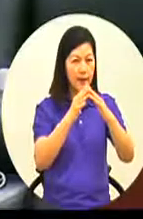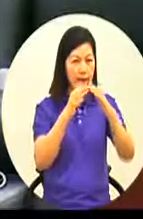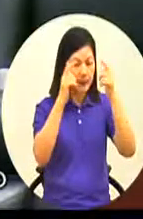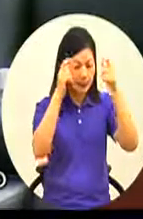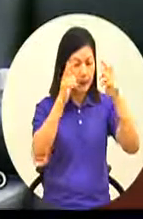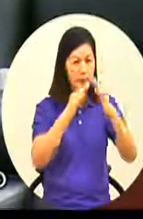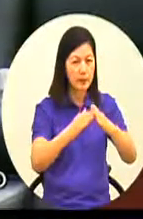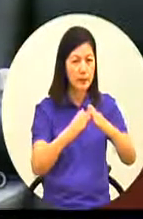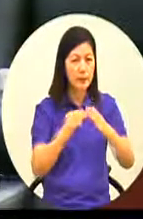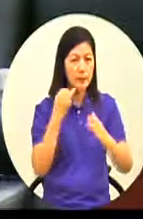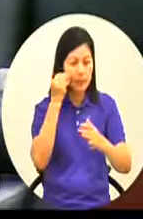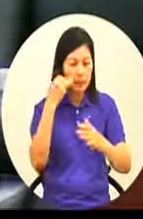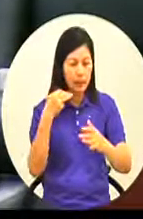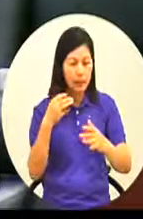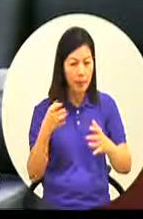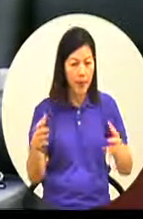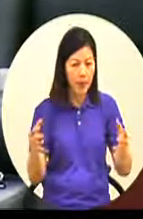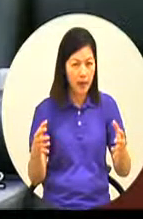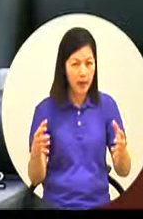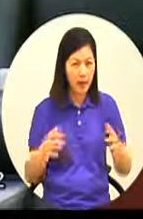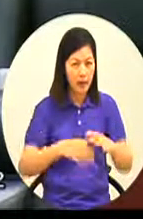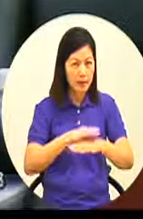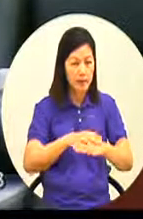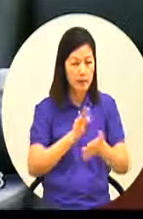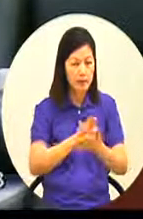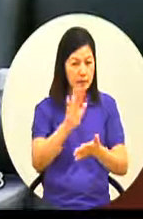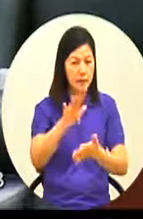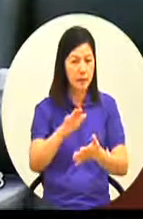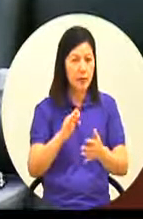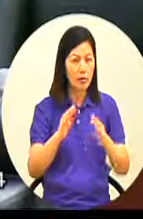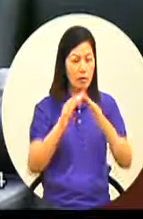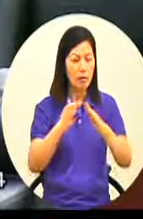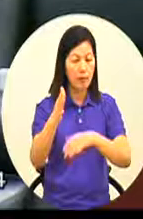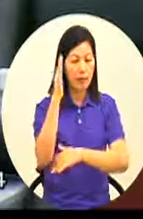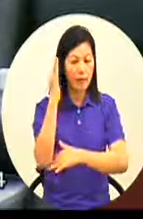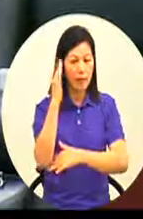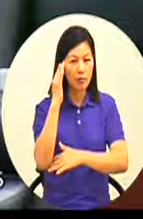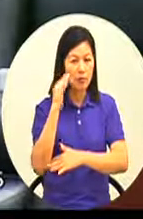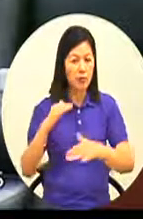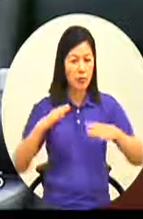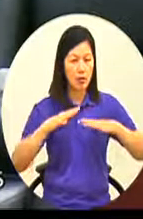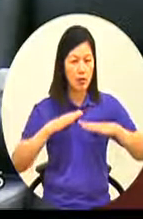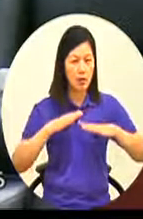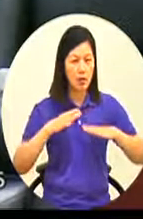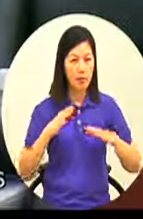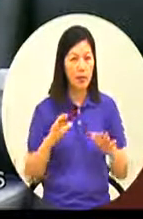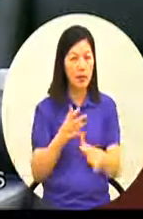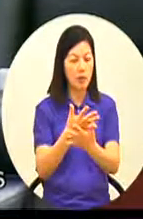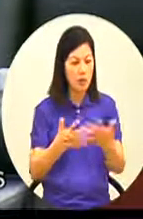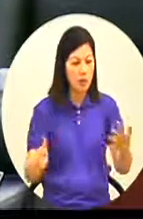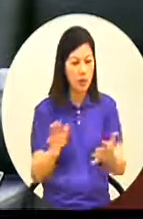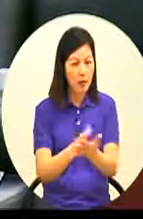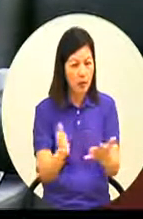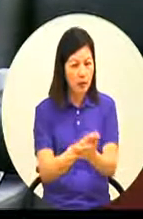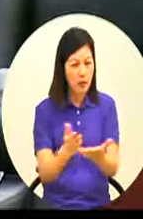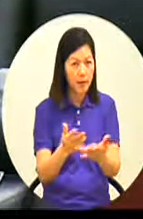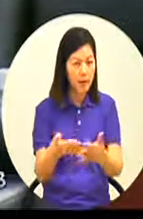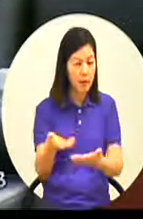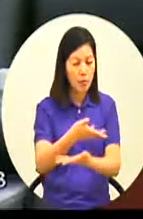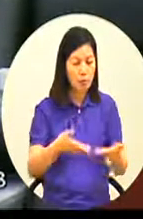我们的市府的官方网页连一个都没有，完全都没有互动了哈。他说不需要给出来